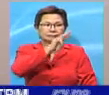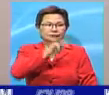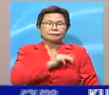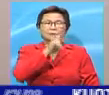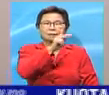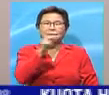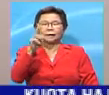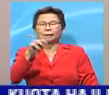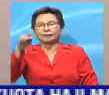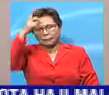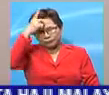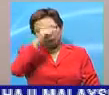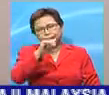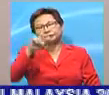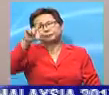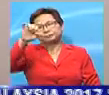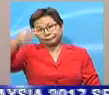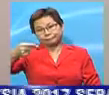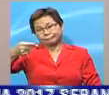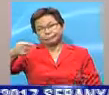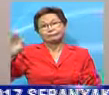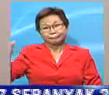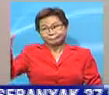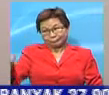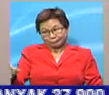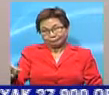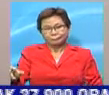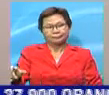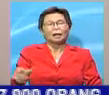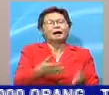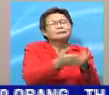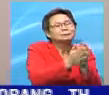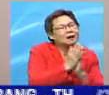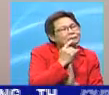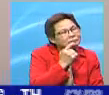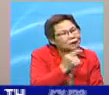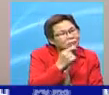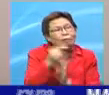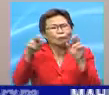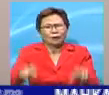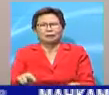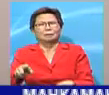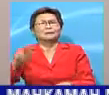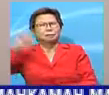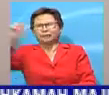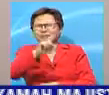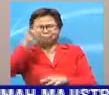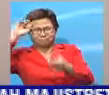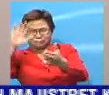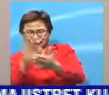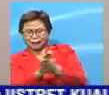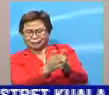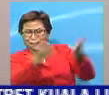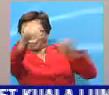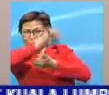Menteri Komunikasi dan Multimedia Datuk Seri Dr. Muhammad Saleh Tun Said Keruak dalam pada itu meminta rakyat Sabah agar tidak percaya dengan kabar angin